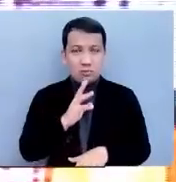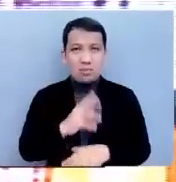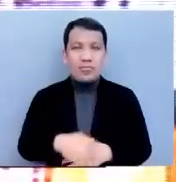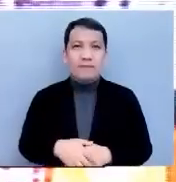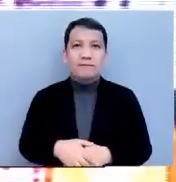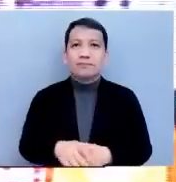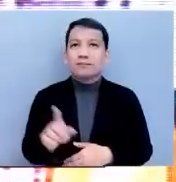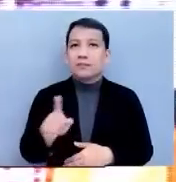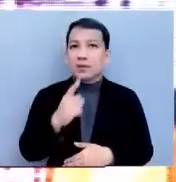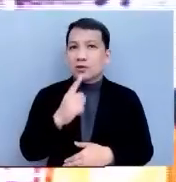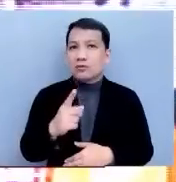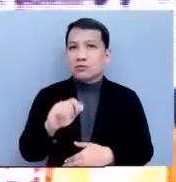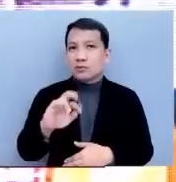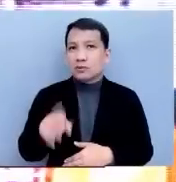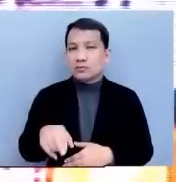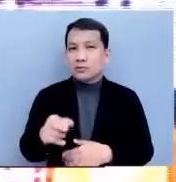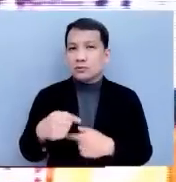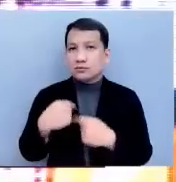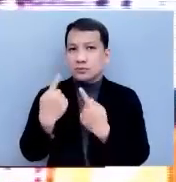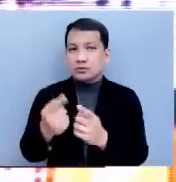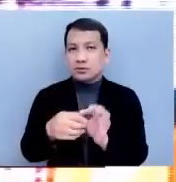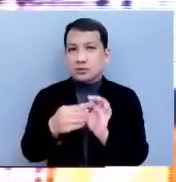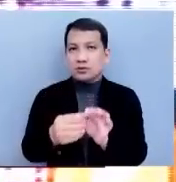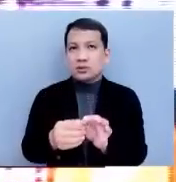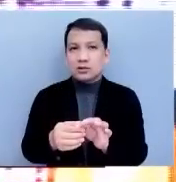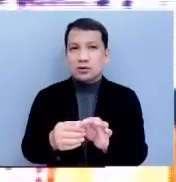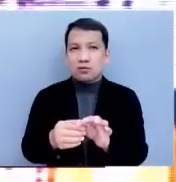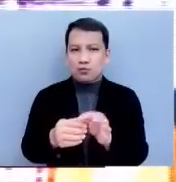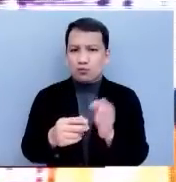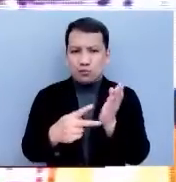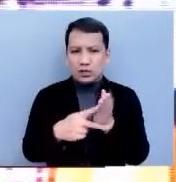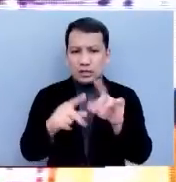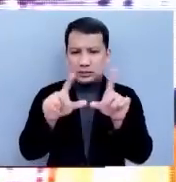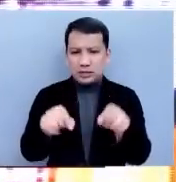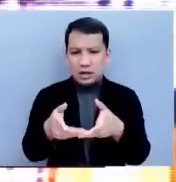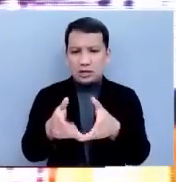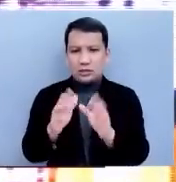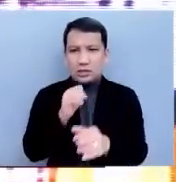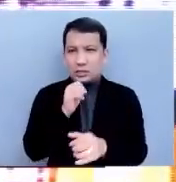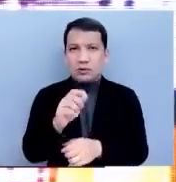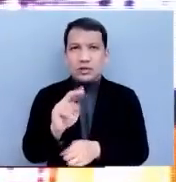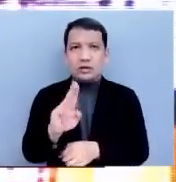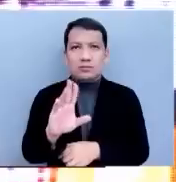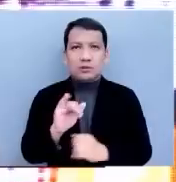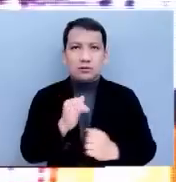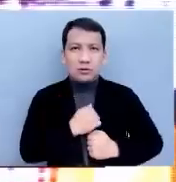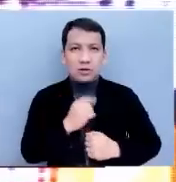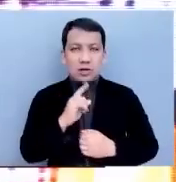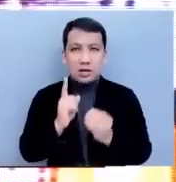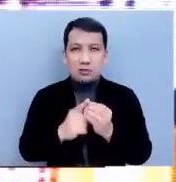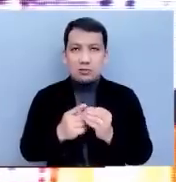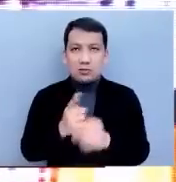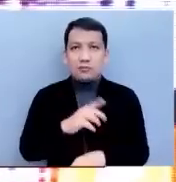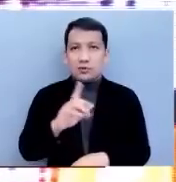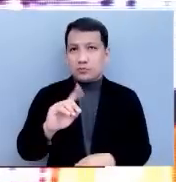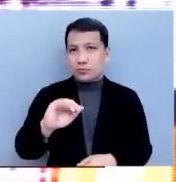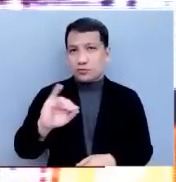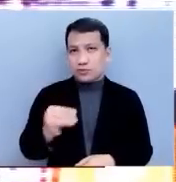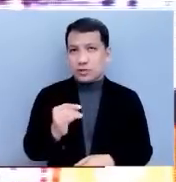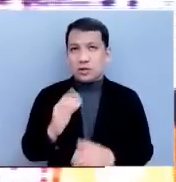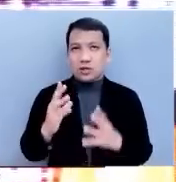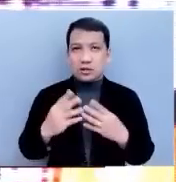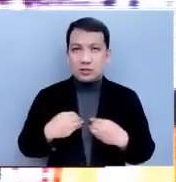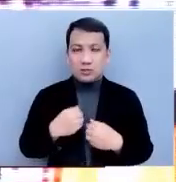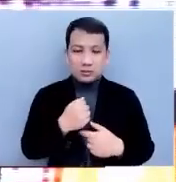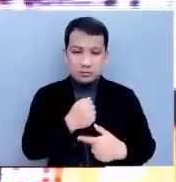Walang trip ticket ang paglabas ng detainee na si Jad Dera kasama mga NBI security officers ayon mismo sa DOJ. Umamin din ang isang